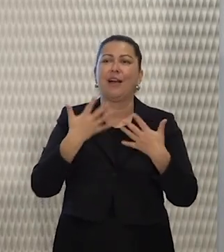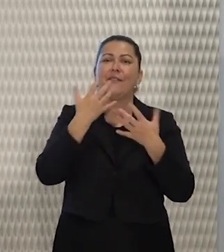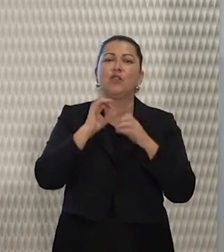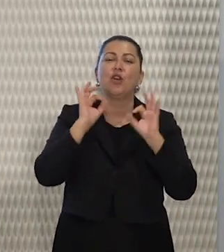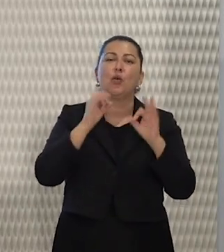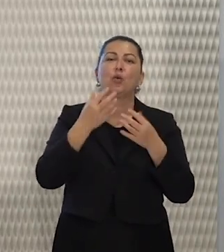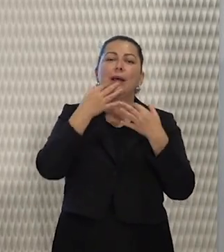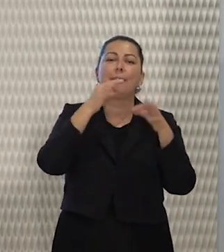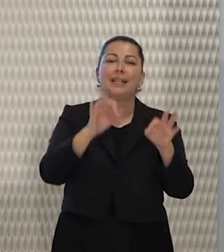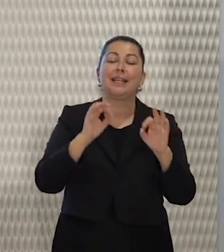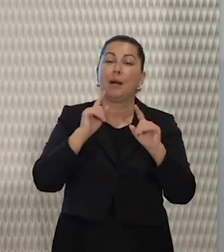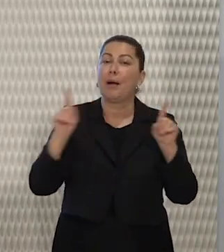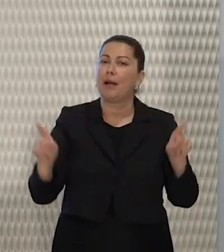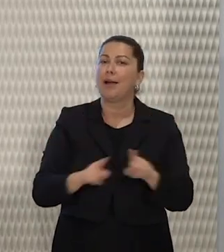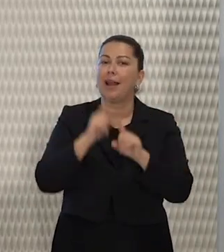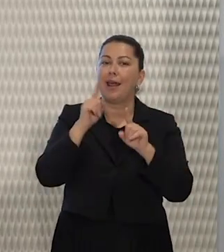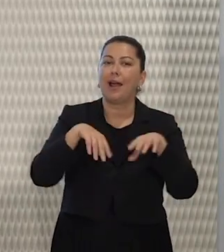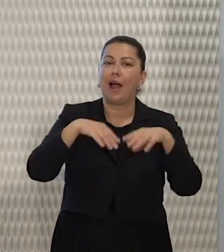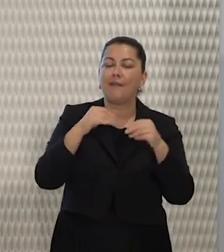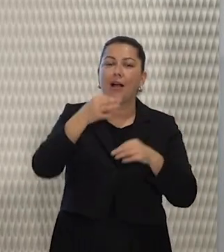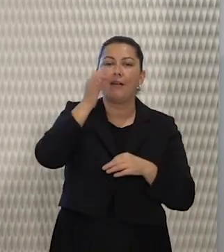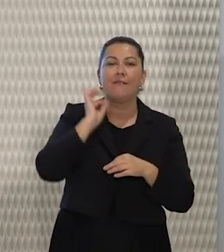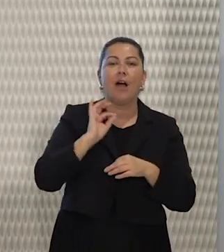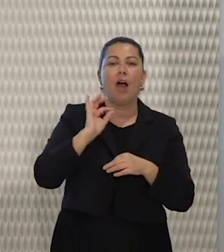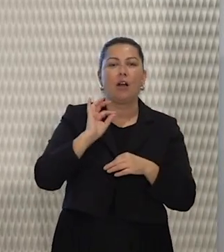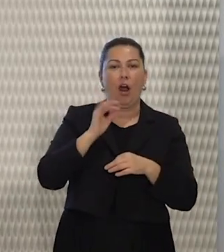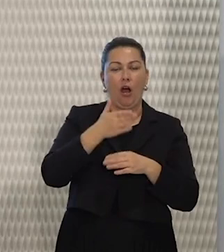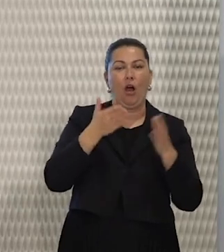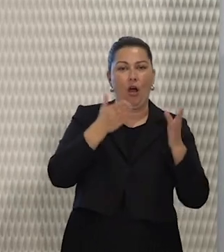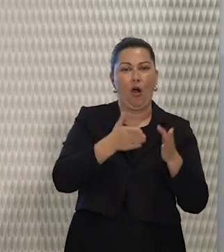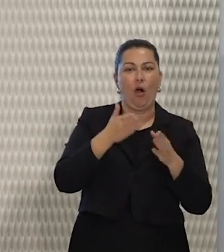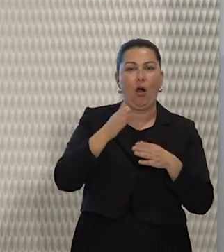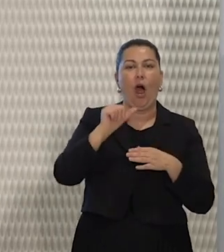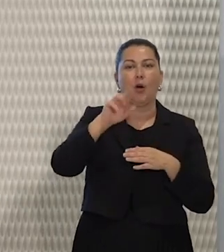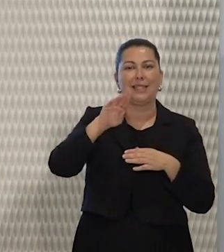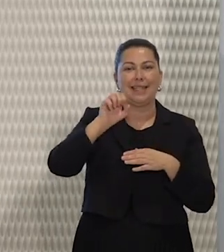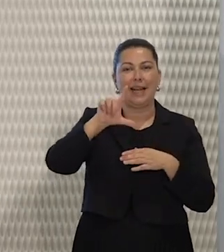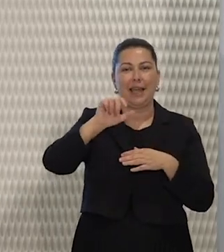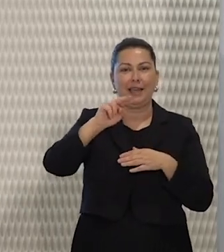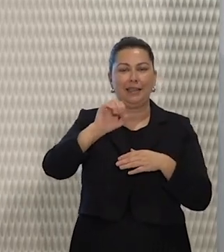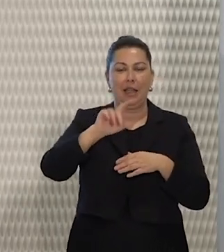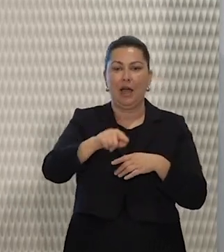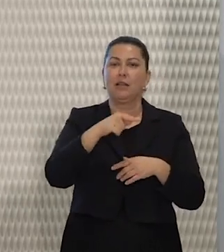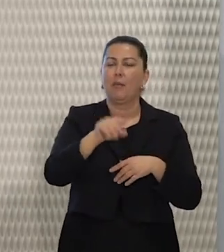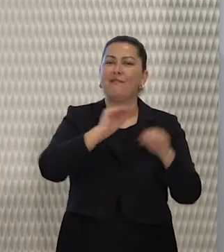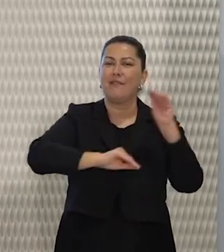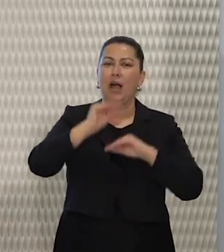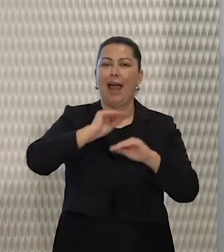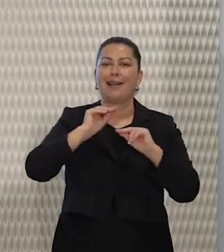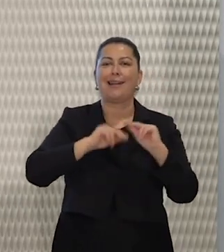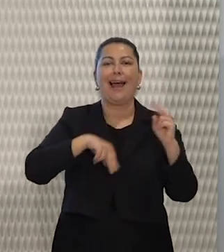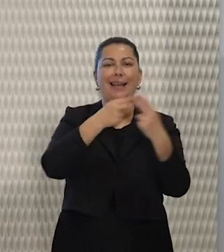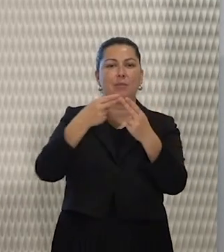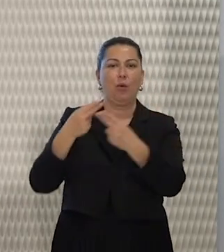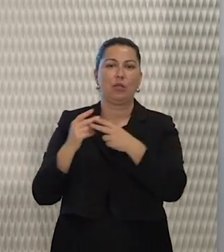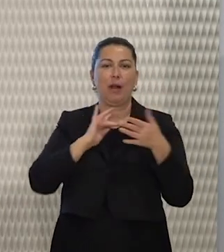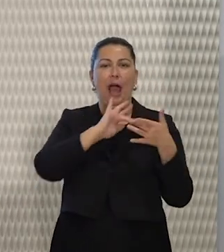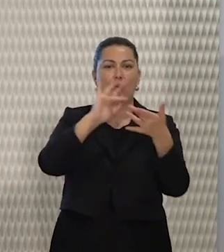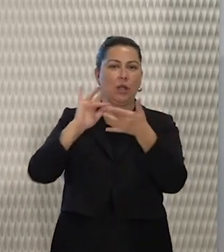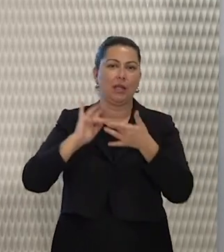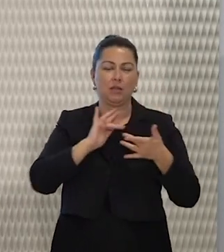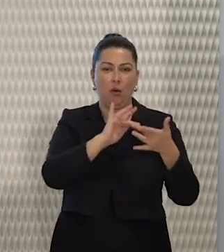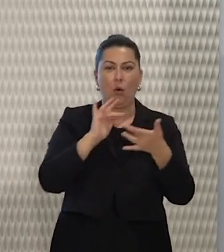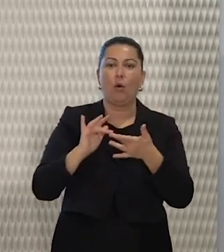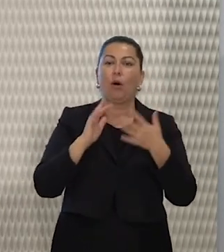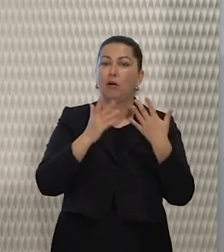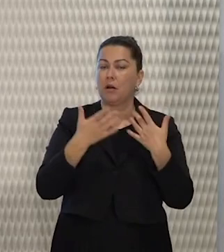Besserung. Aber ich fange gleich an, Frau Außerlechner. Wir haben für den Verein Responsible Annotation jetzt ein bisschen was